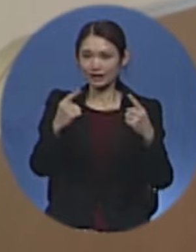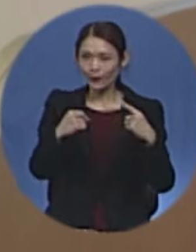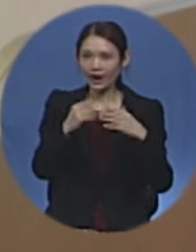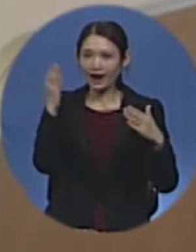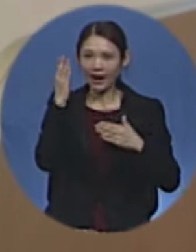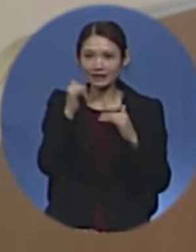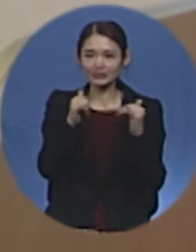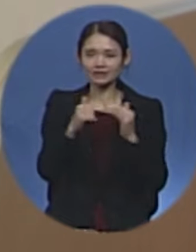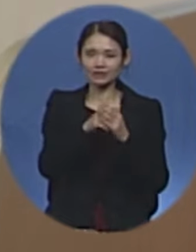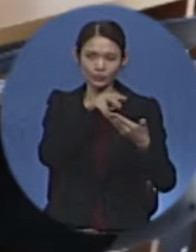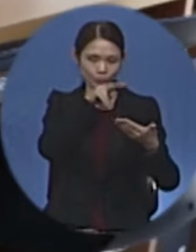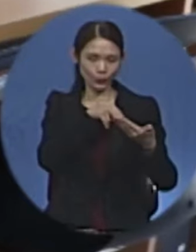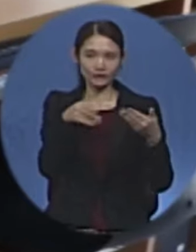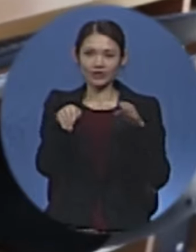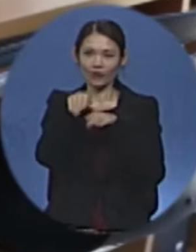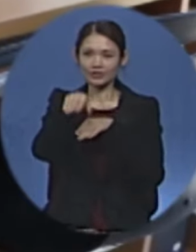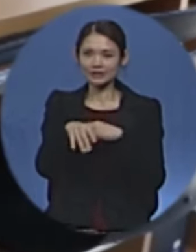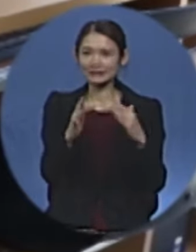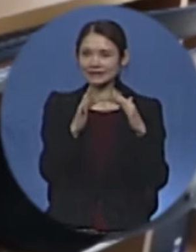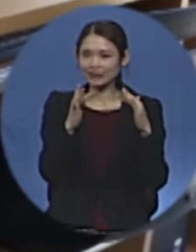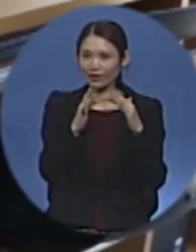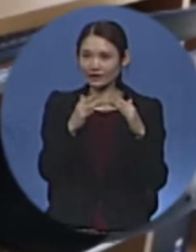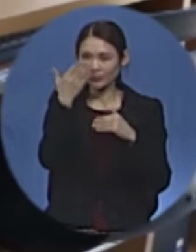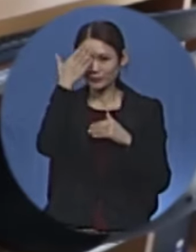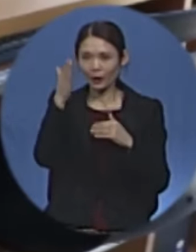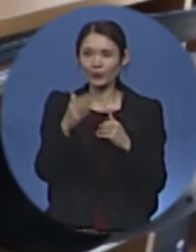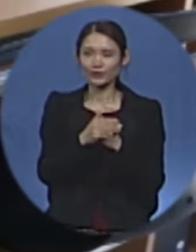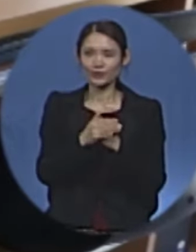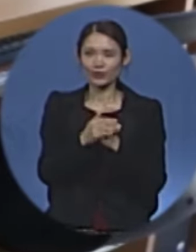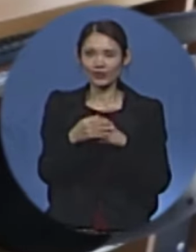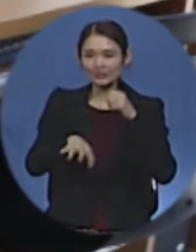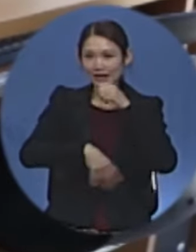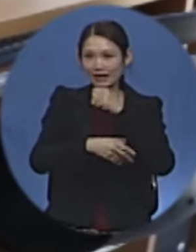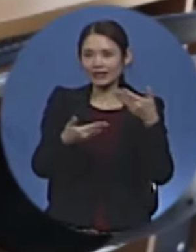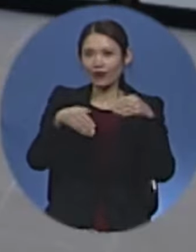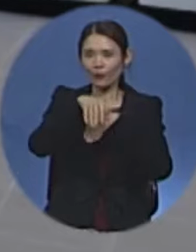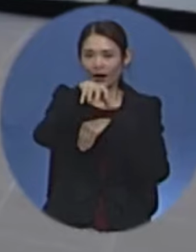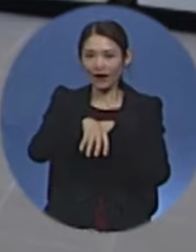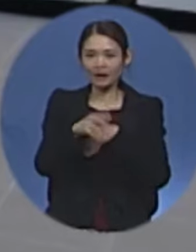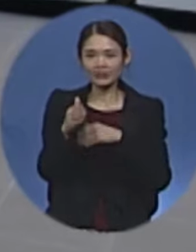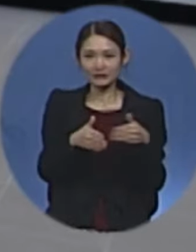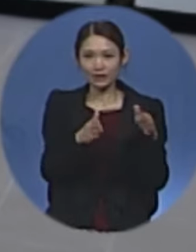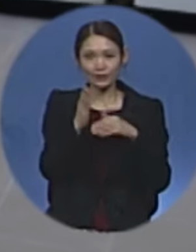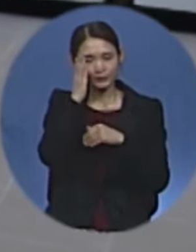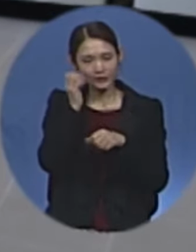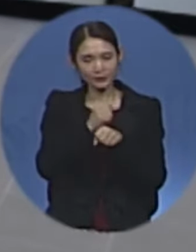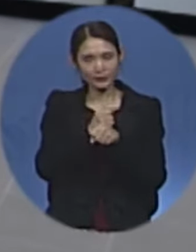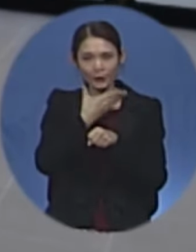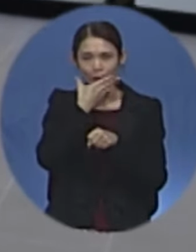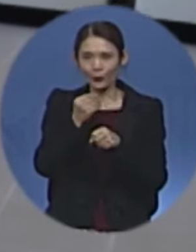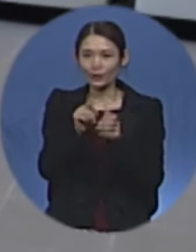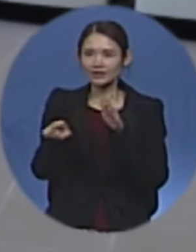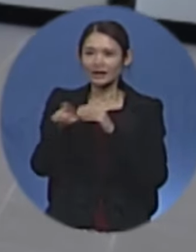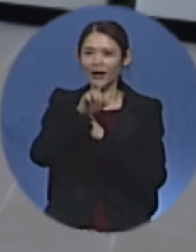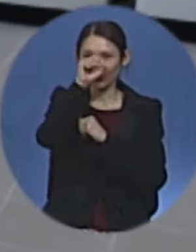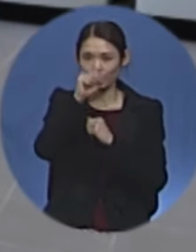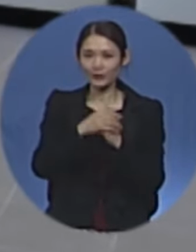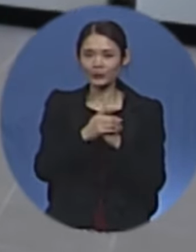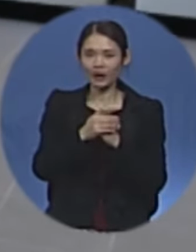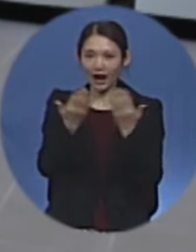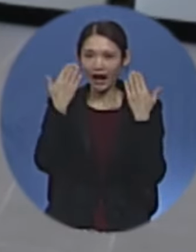학생들은 독서실, 무선 인터넷, 세탁시설이 갖춰진 생활관에서 질 높은 복지를 누릴 수 있으며